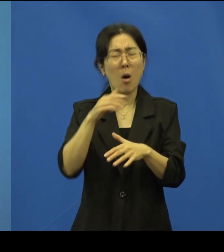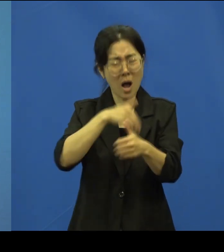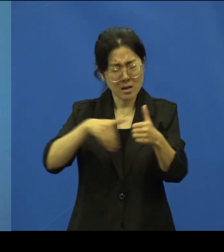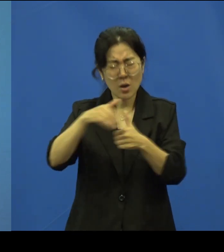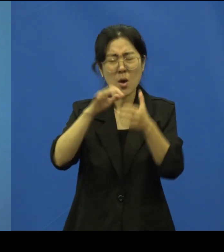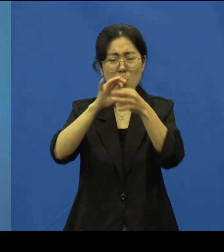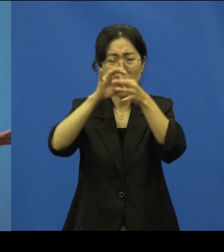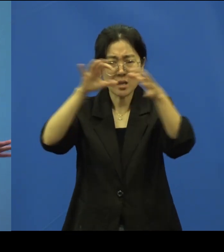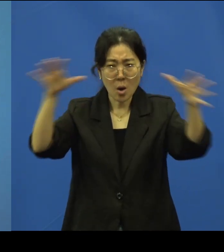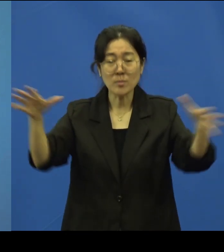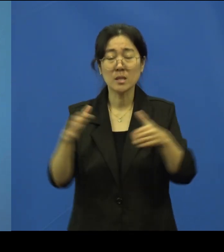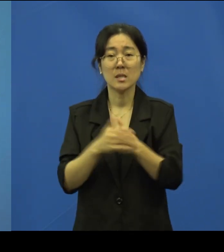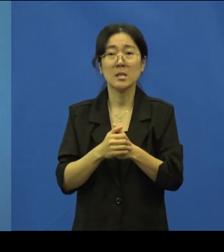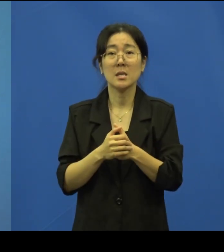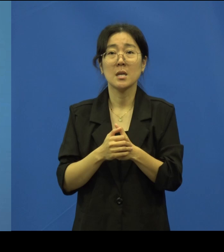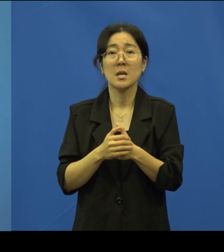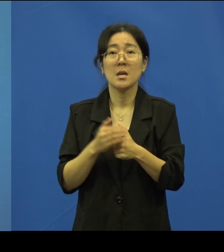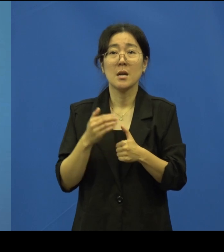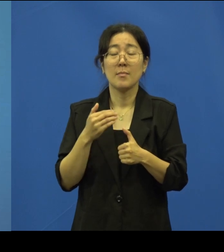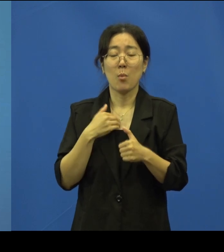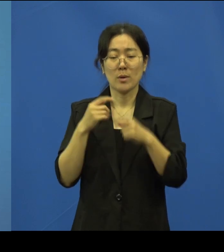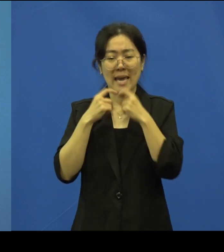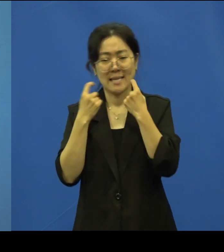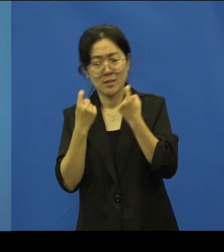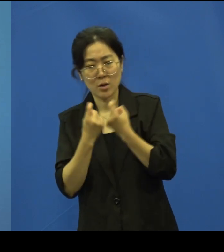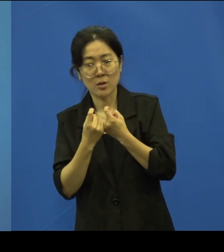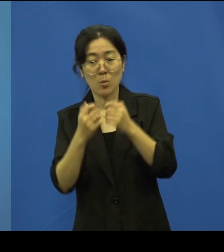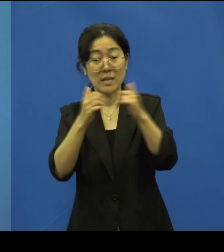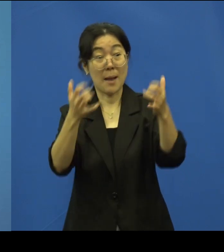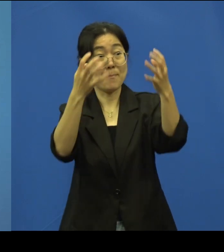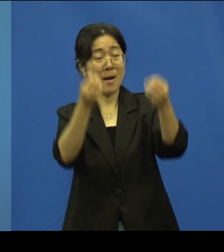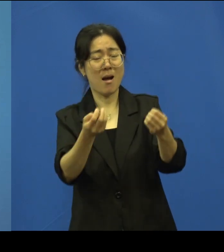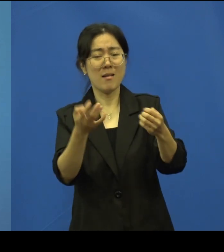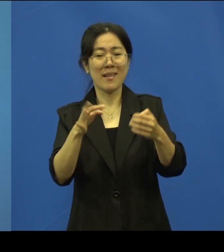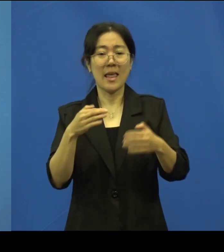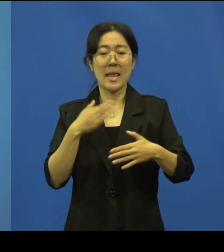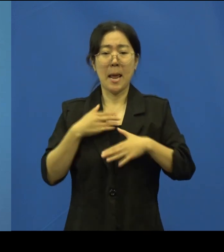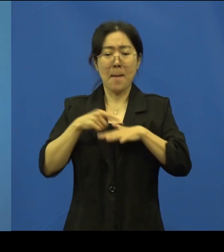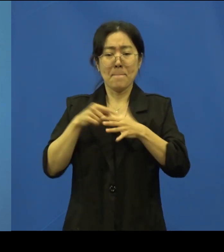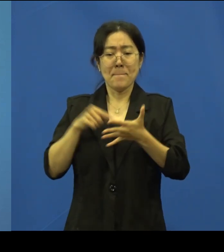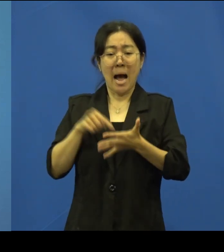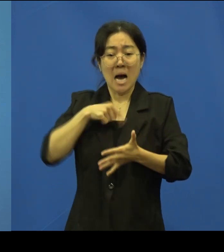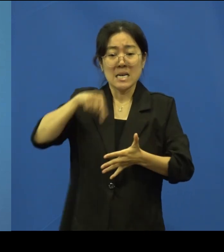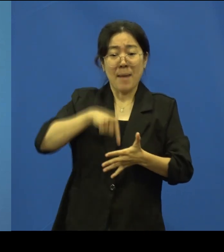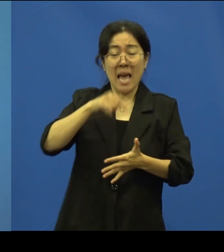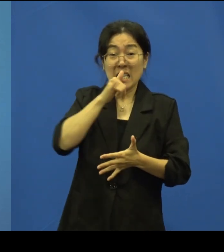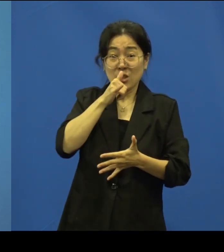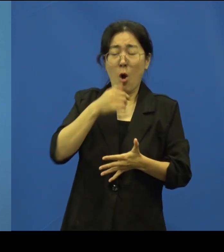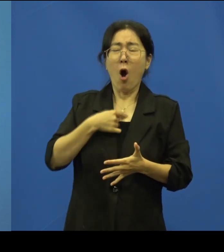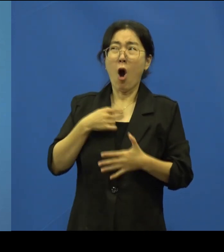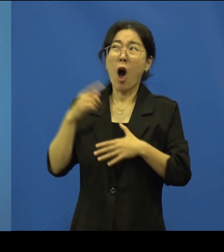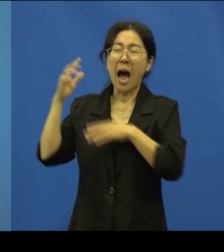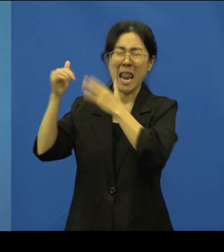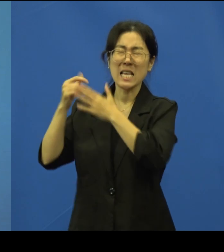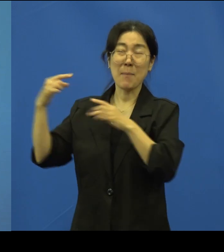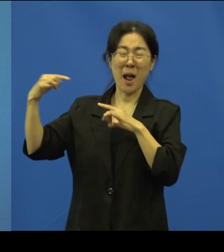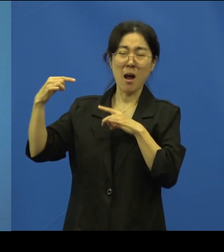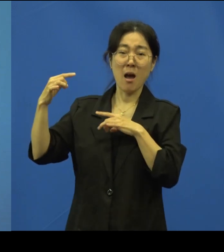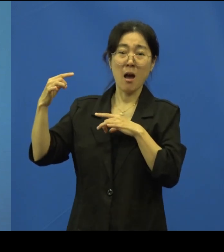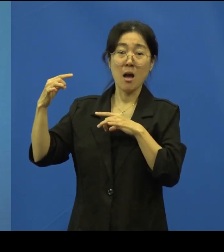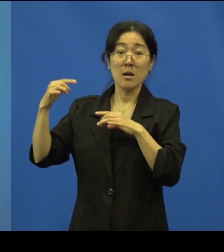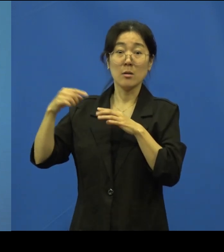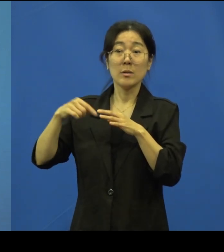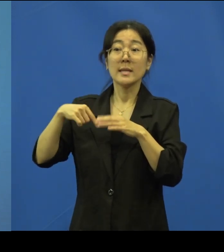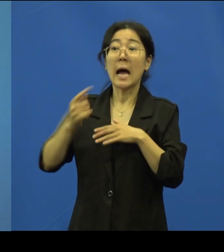어쨌든 공적일 수도 있고 개인적일 수도 있고, 난 마음으로 믿는 걸 입으로 시인할 때 그때 네가 구원받은